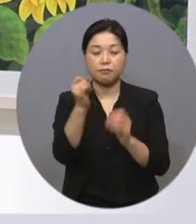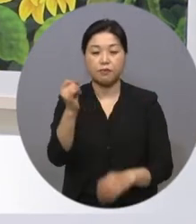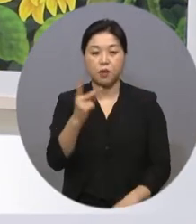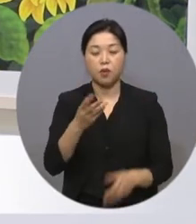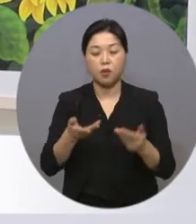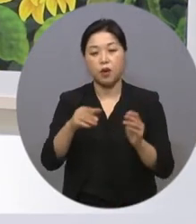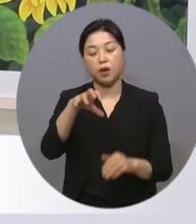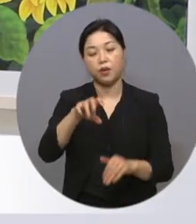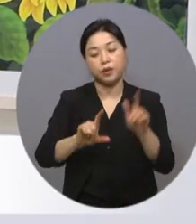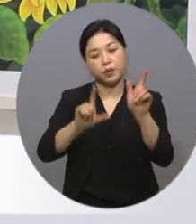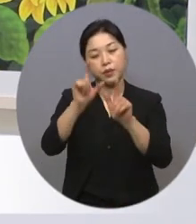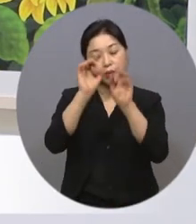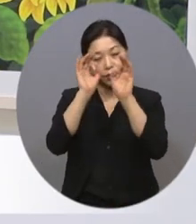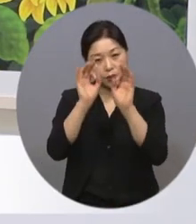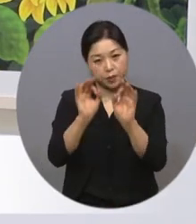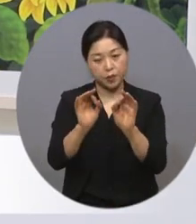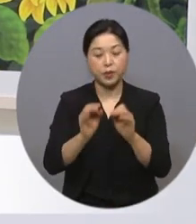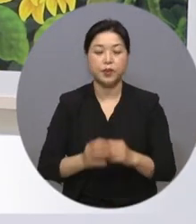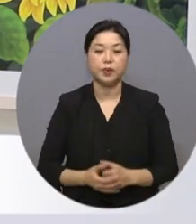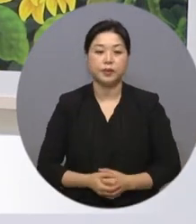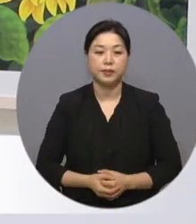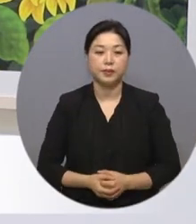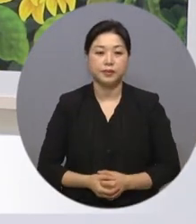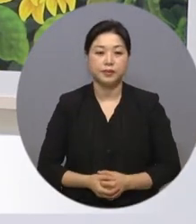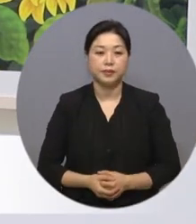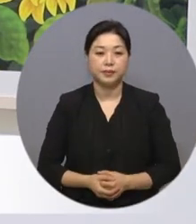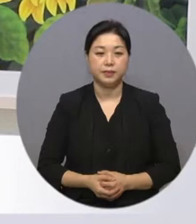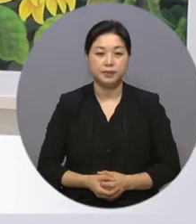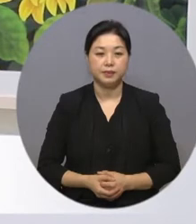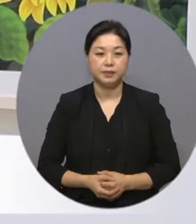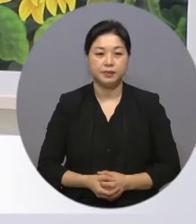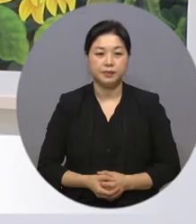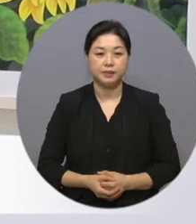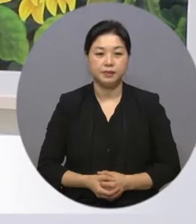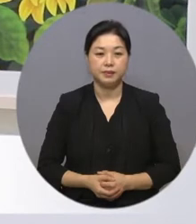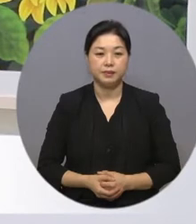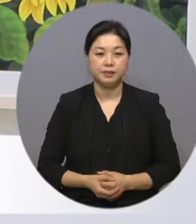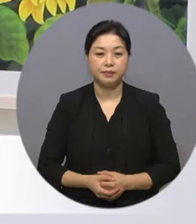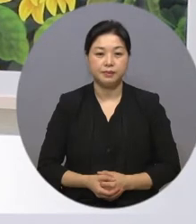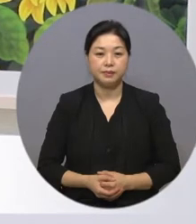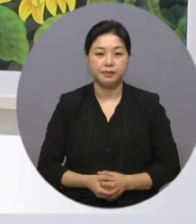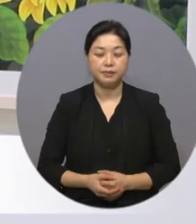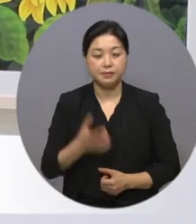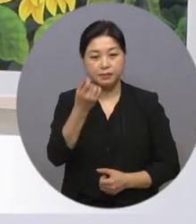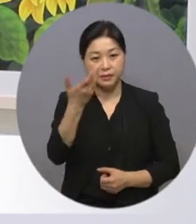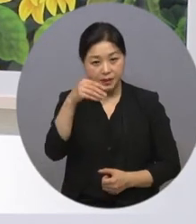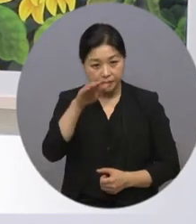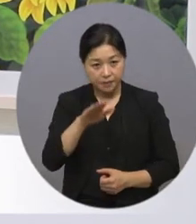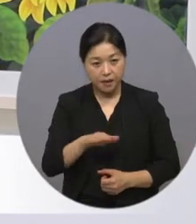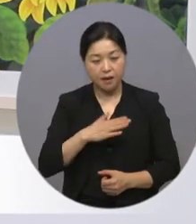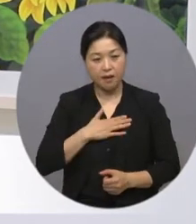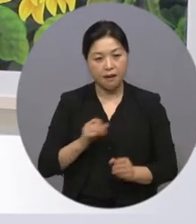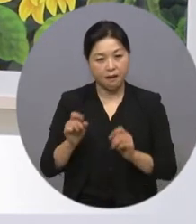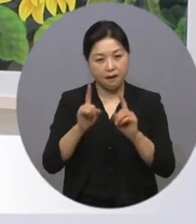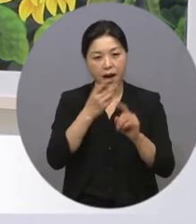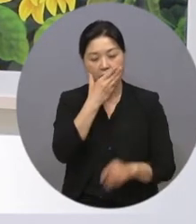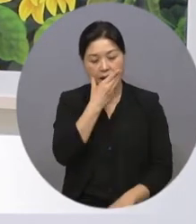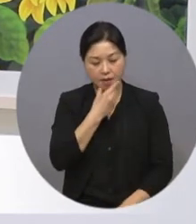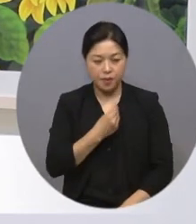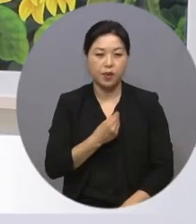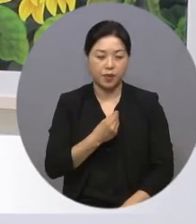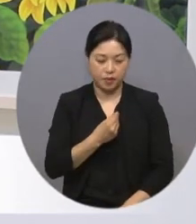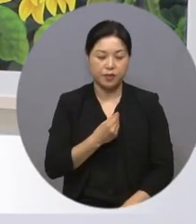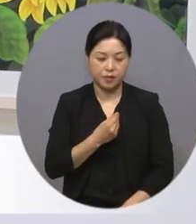해바라기든지 고향의 또 이 풍경들을 보시고 소박하지만 힐링과 행복이 함께 하였으면 좋겠다